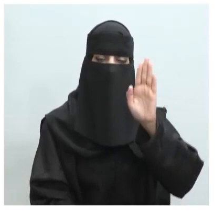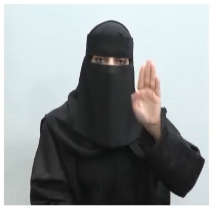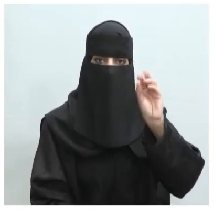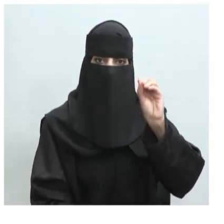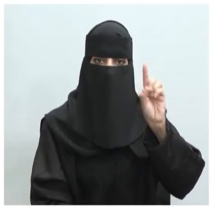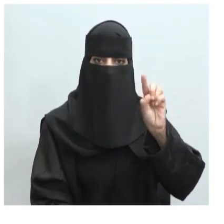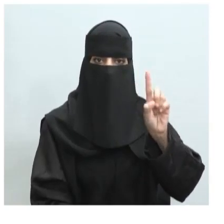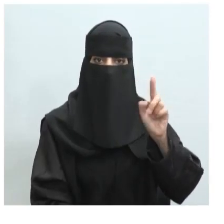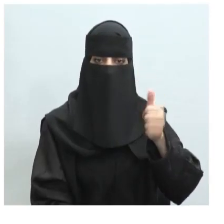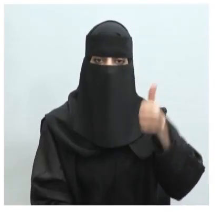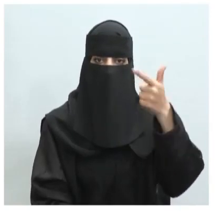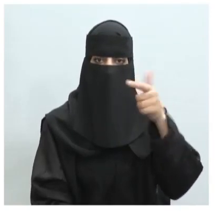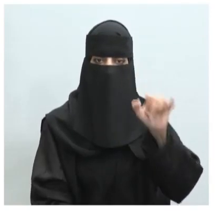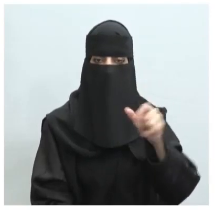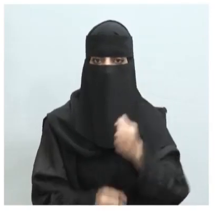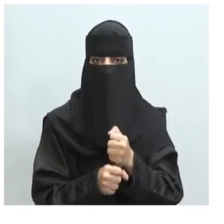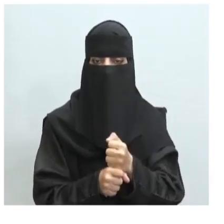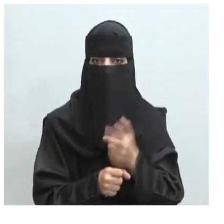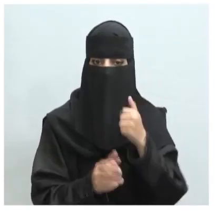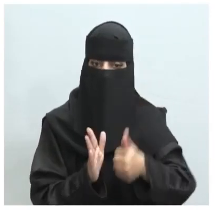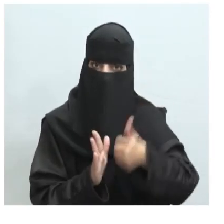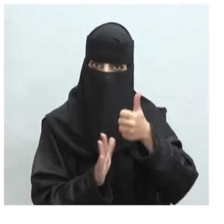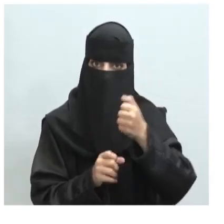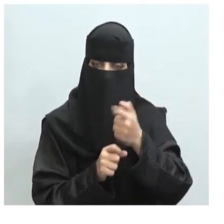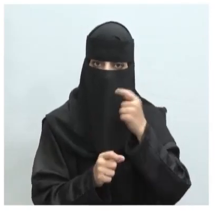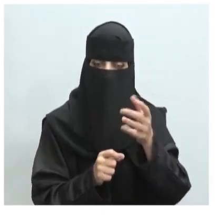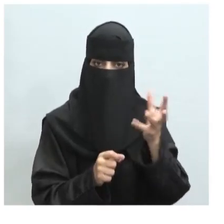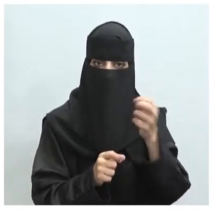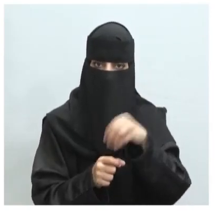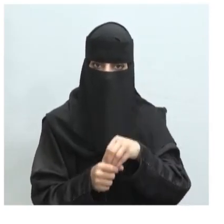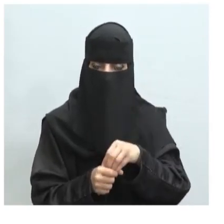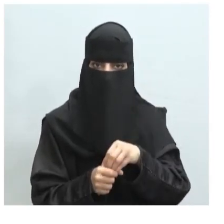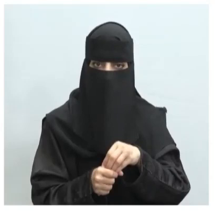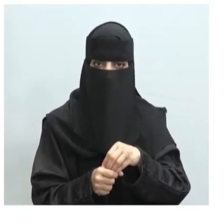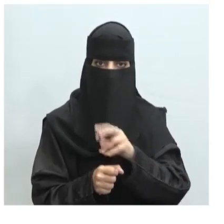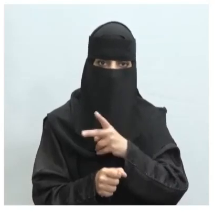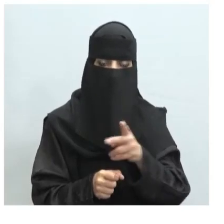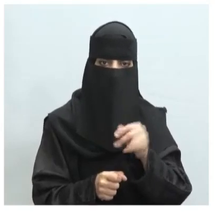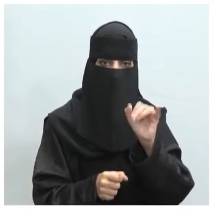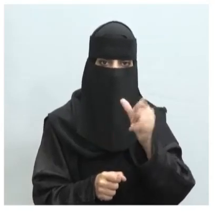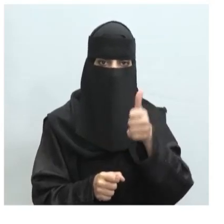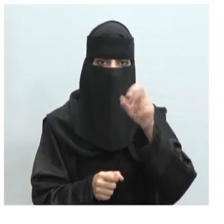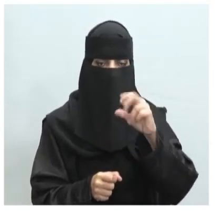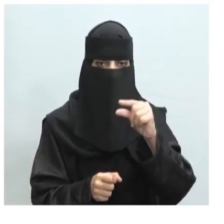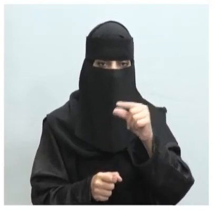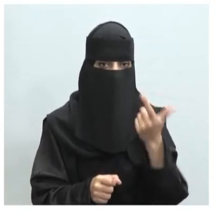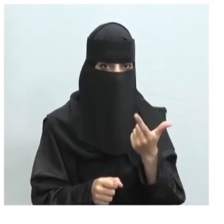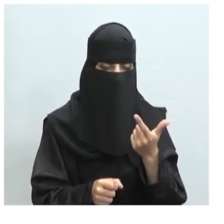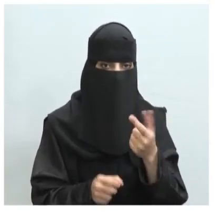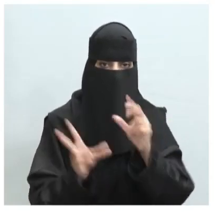عزيزي الطالب وعزيزي الطالبه يمكنها ان تسري عبر بعض انواع المواد بصوره